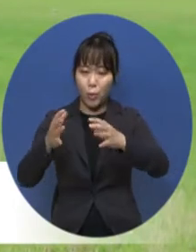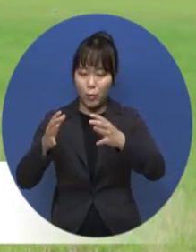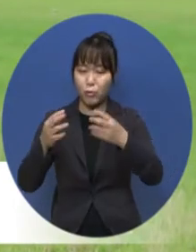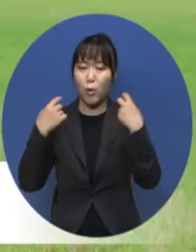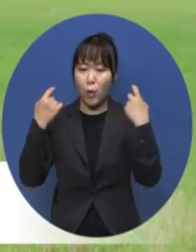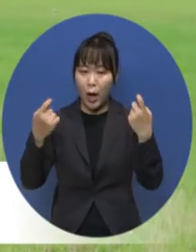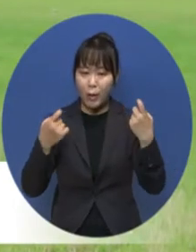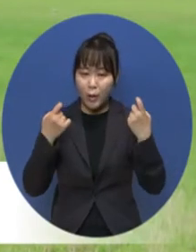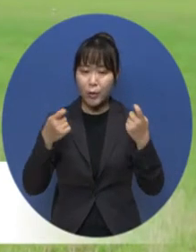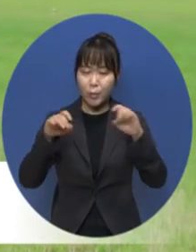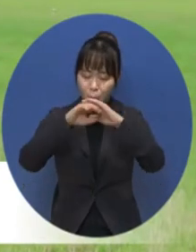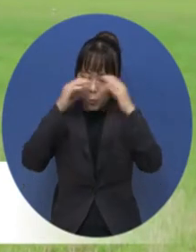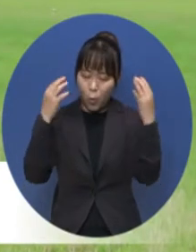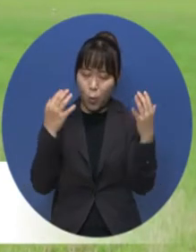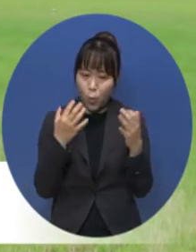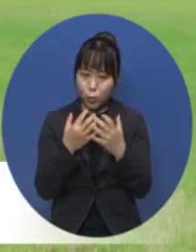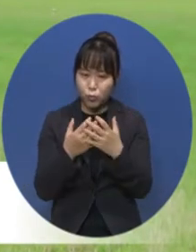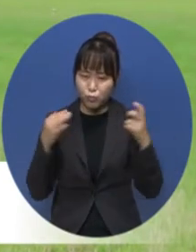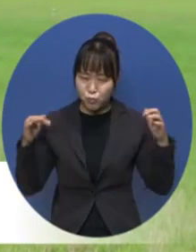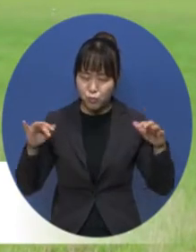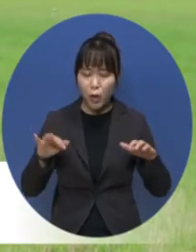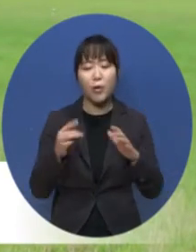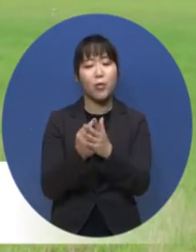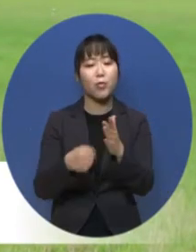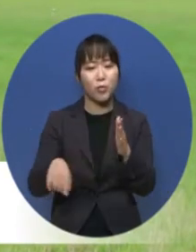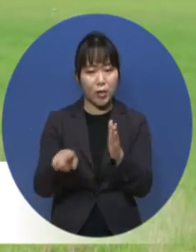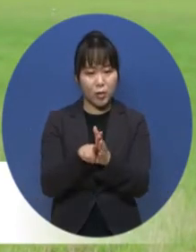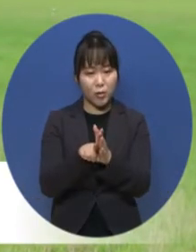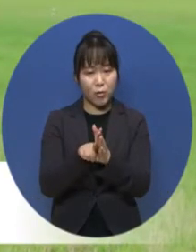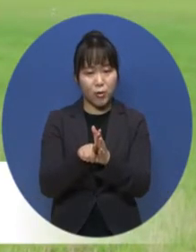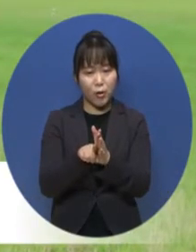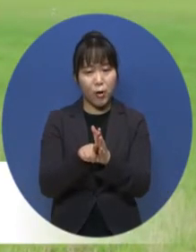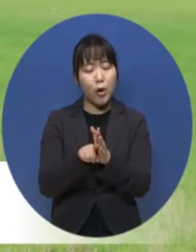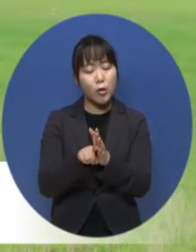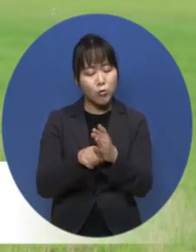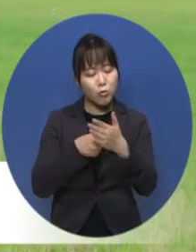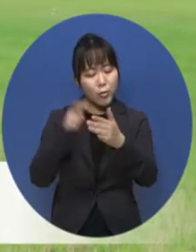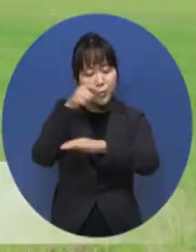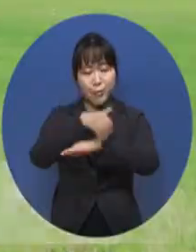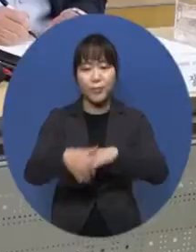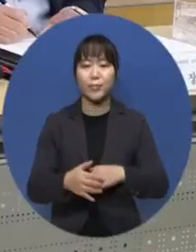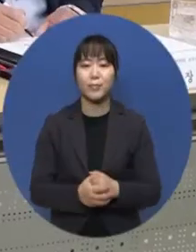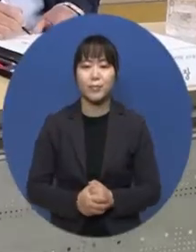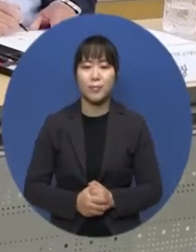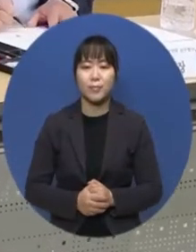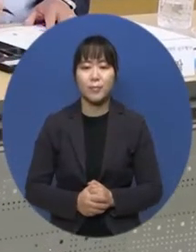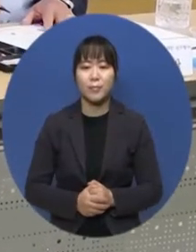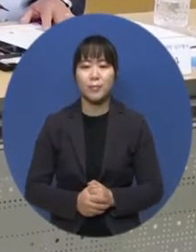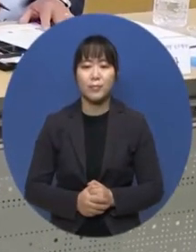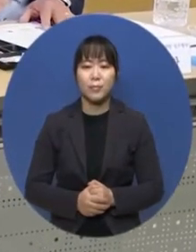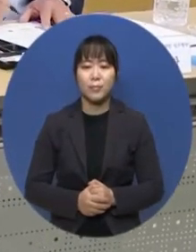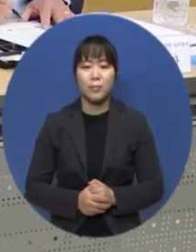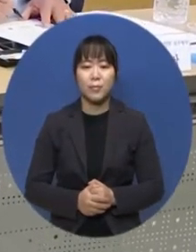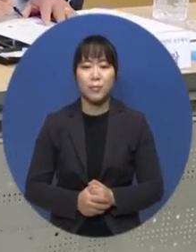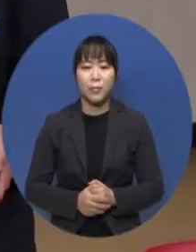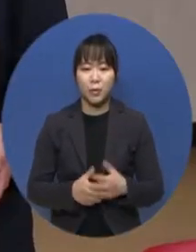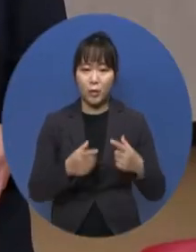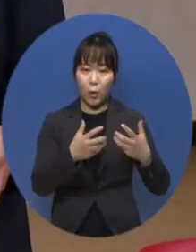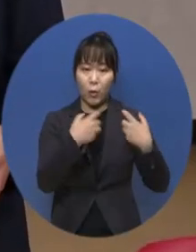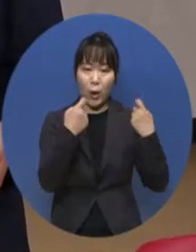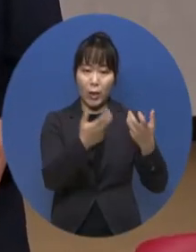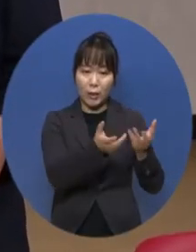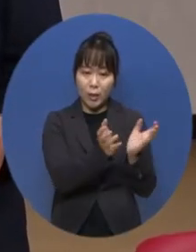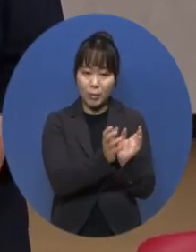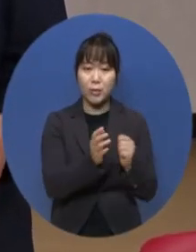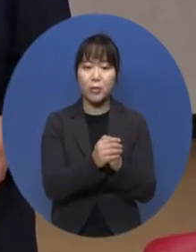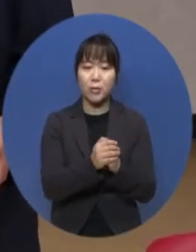해외 관광객까지도 그 유치를 할 수 있도록 그렇게 추진해 나갈 계획입니다. 더불어 관광클럽은